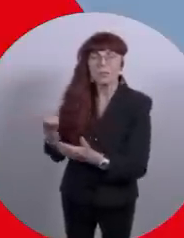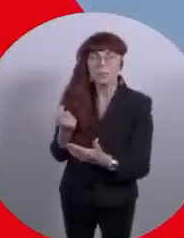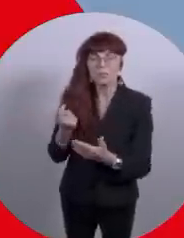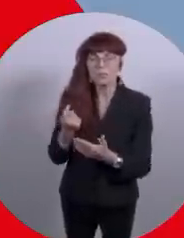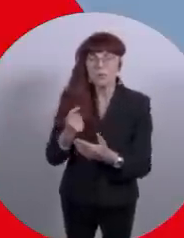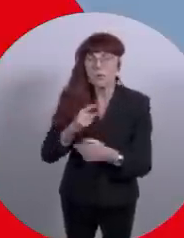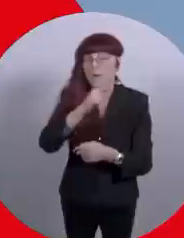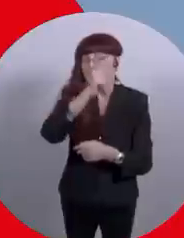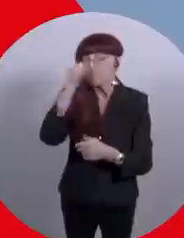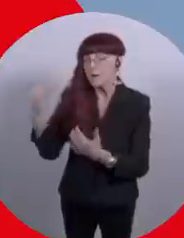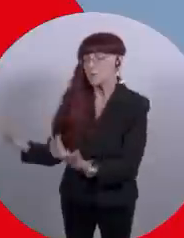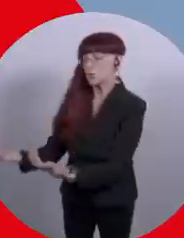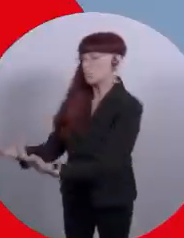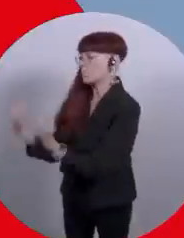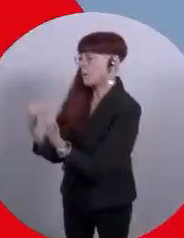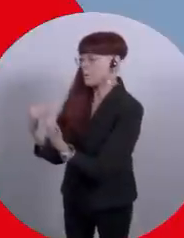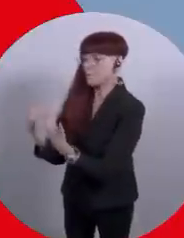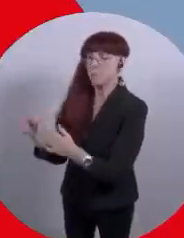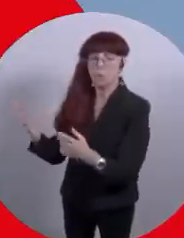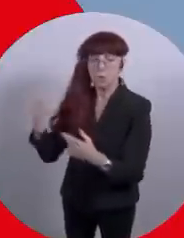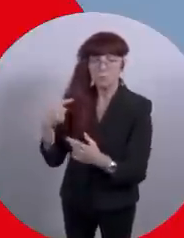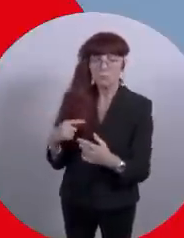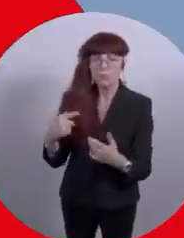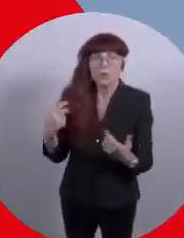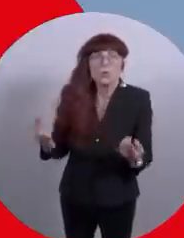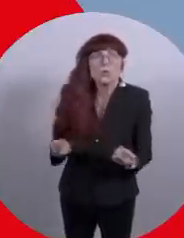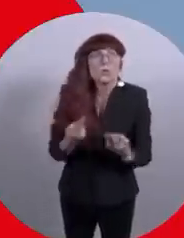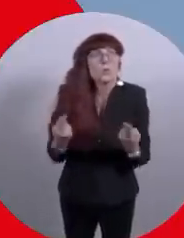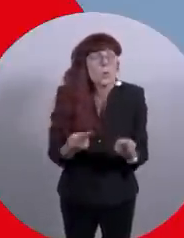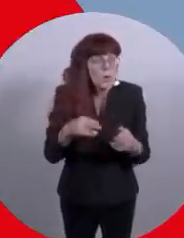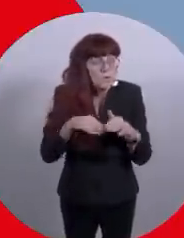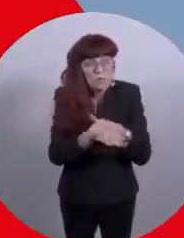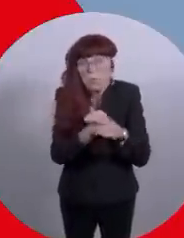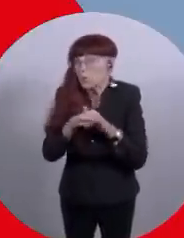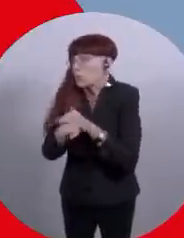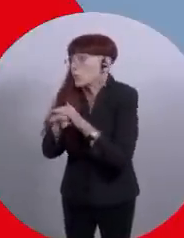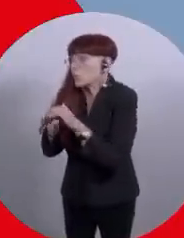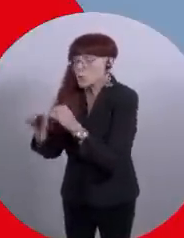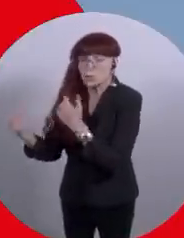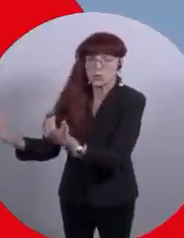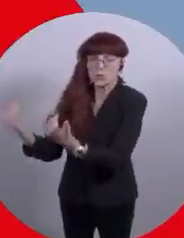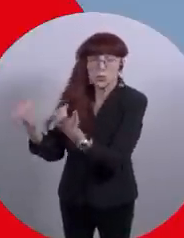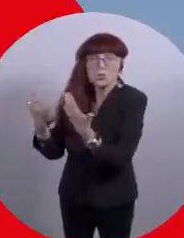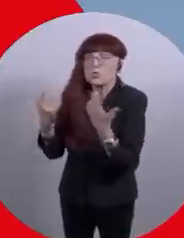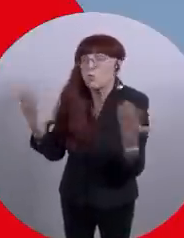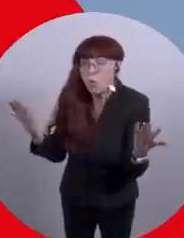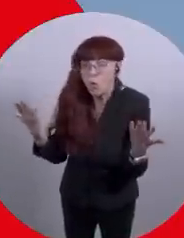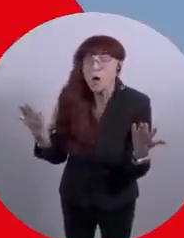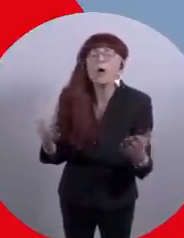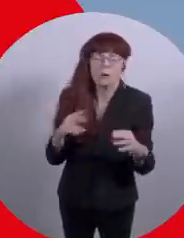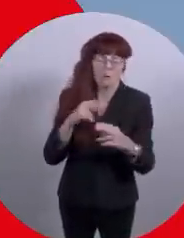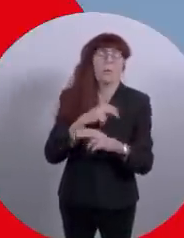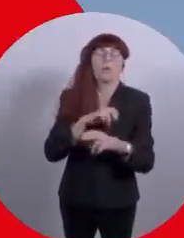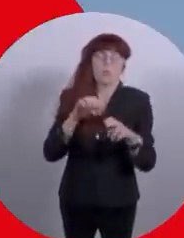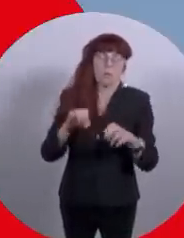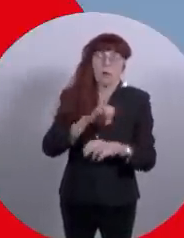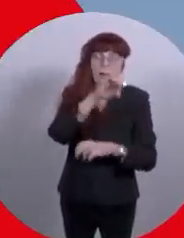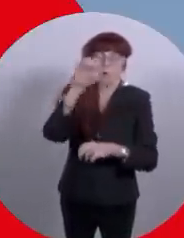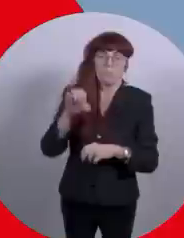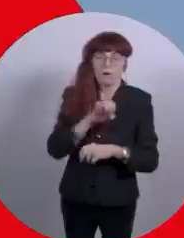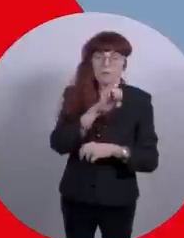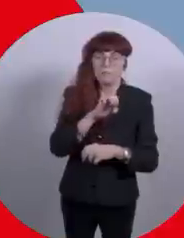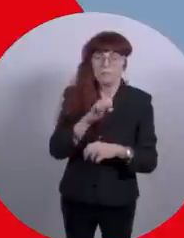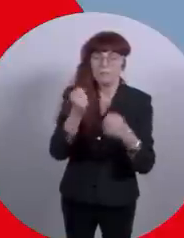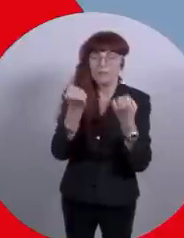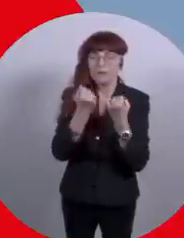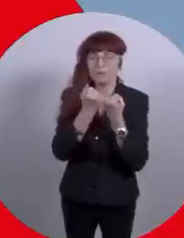Menschenmassen Schutz suchen sich auf die Fluchtwege Richtung Europa bewegen Freiheit ist einfach